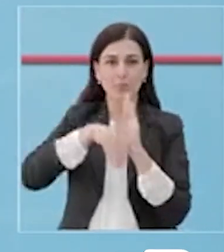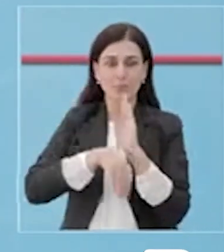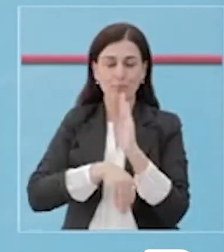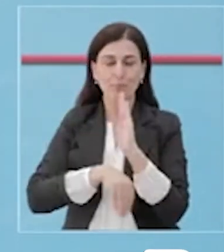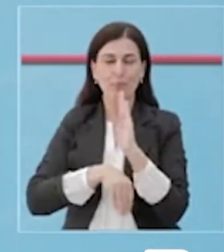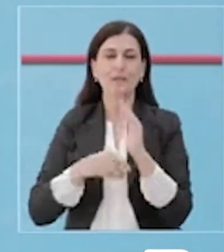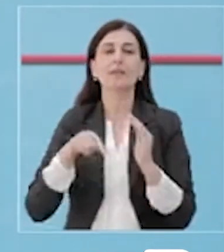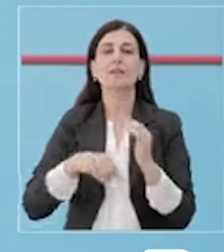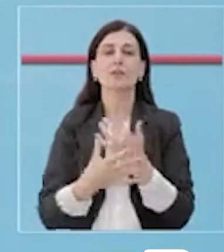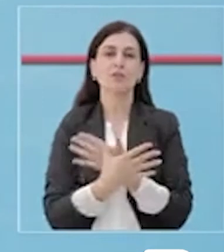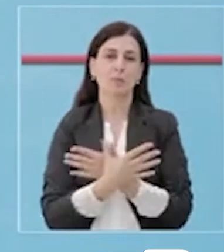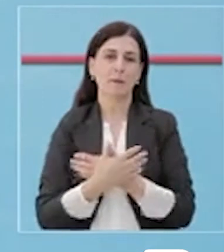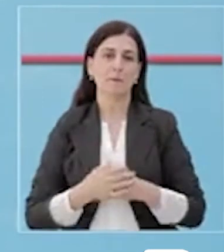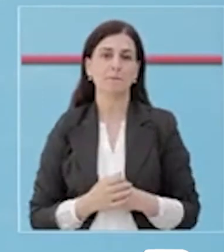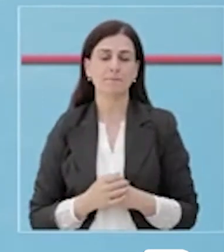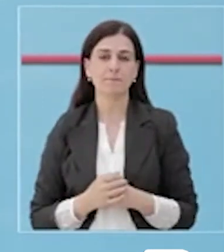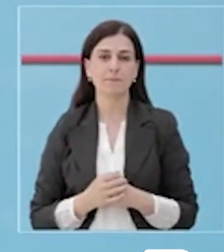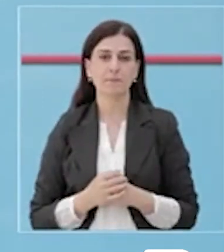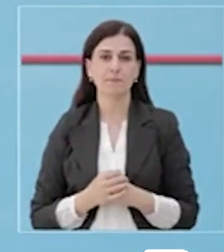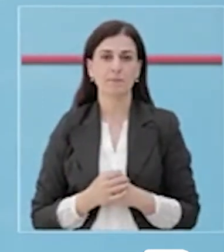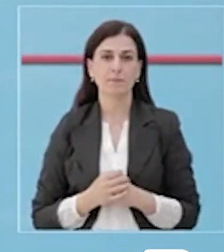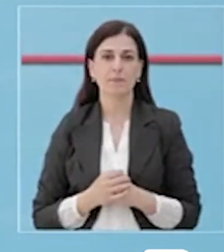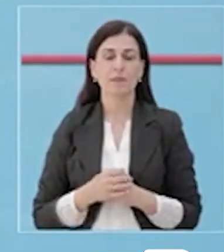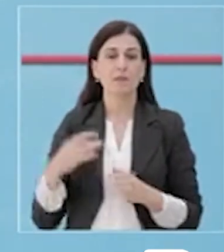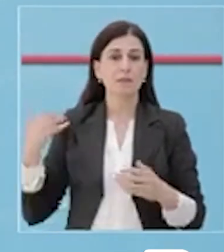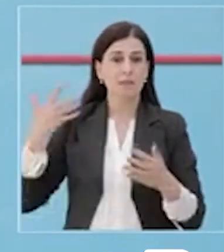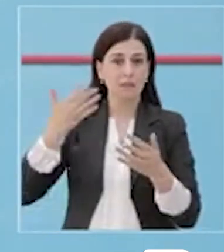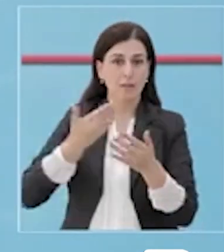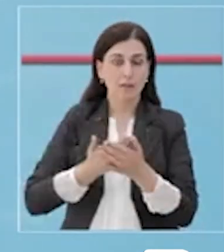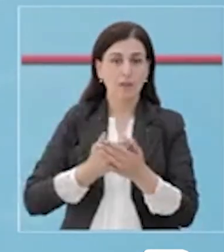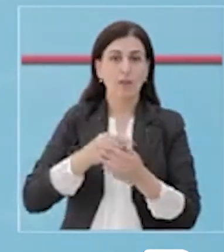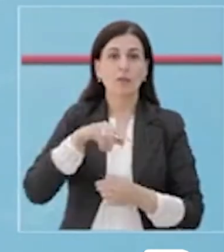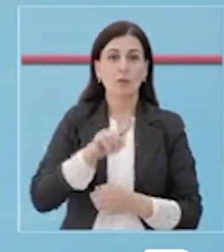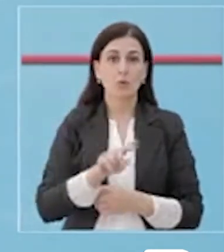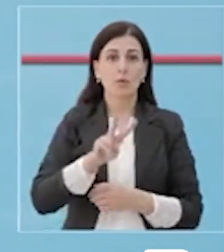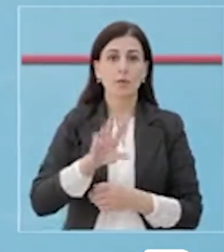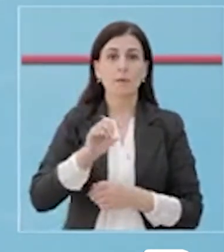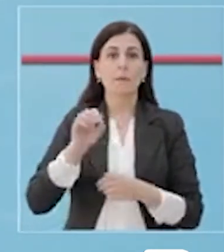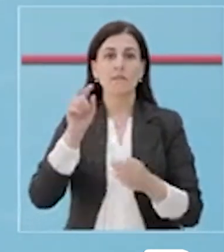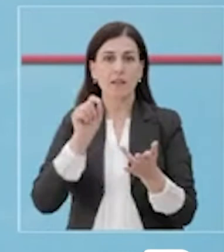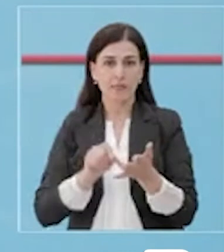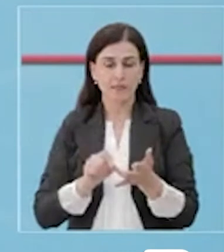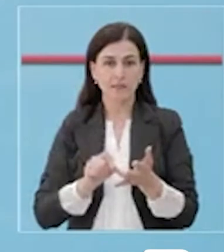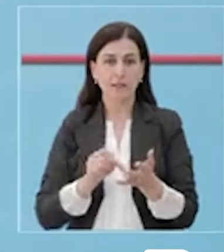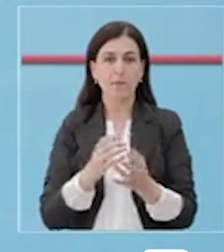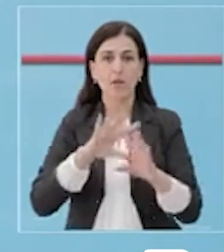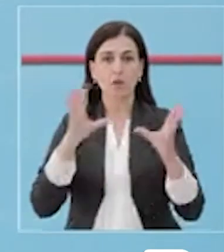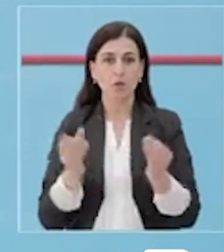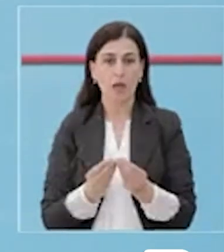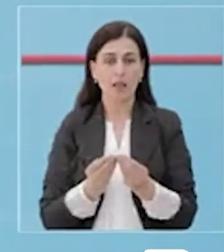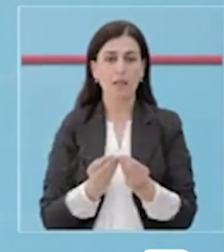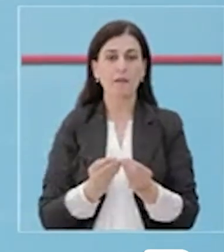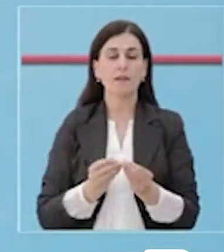shfaqjen e një kurbe epidemike të butë në vend. Deri tani janë kryer 12.500 testime dhe janë